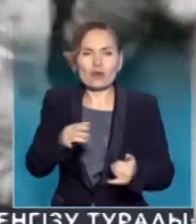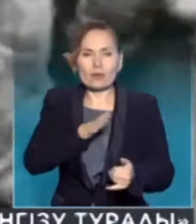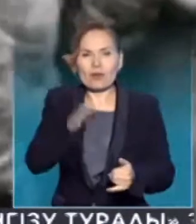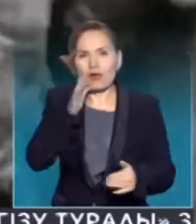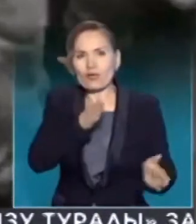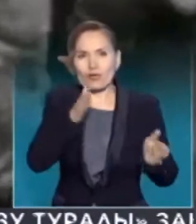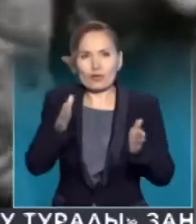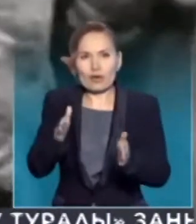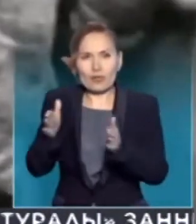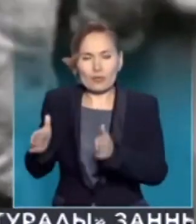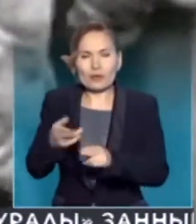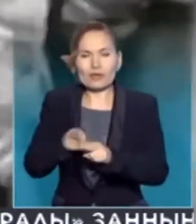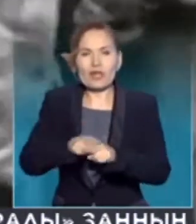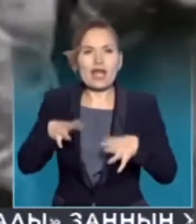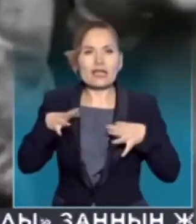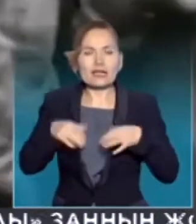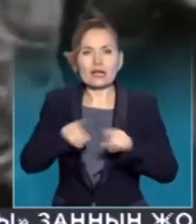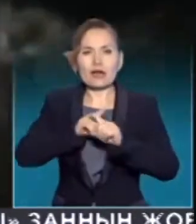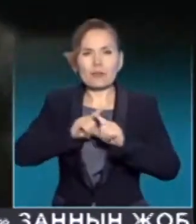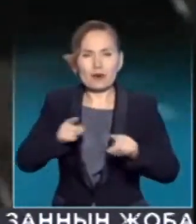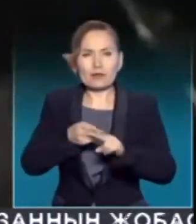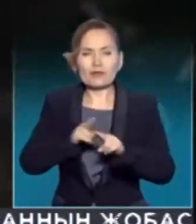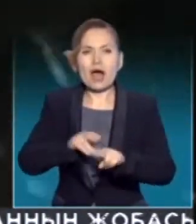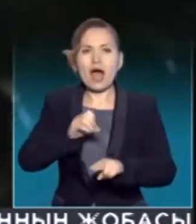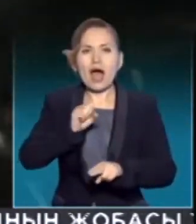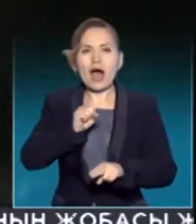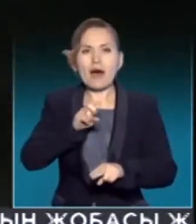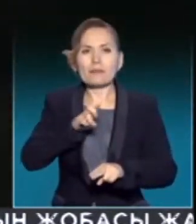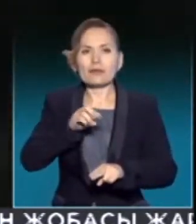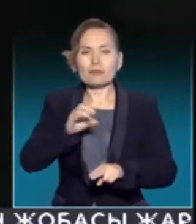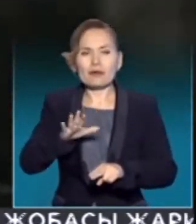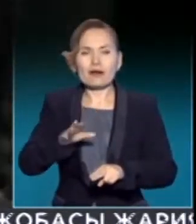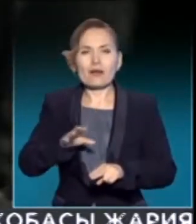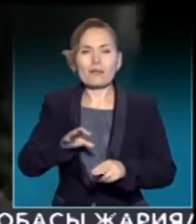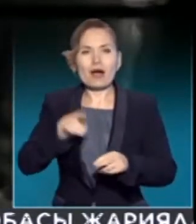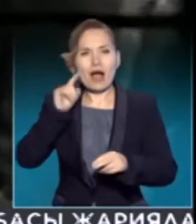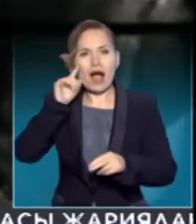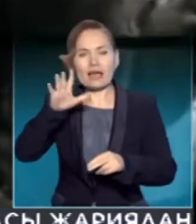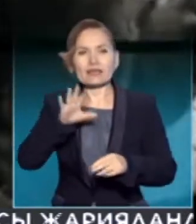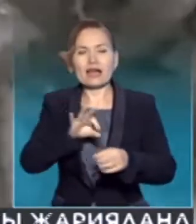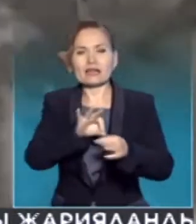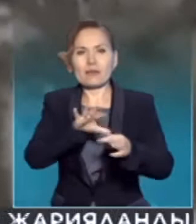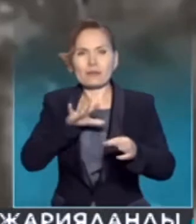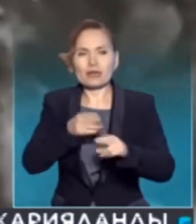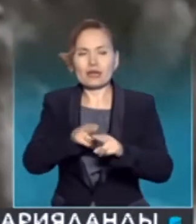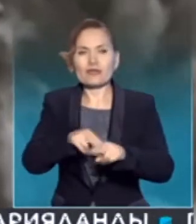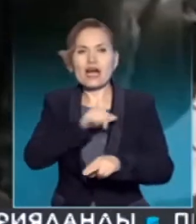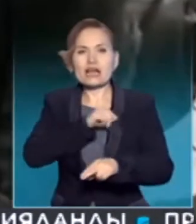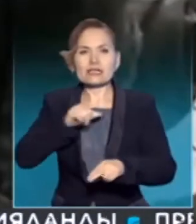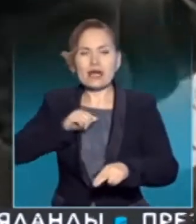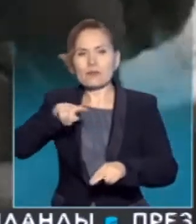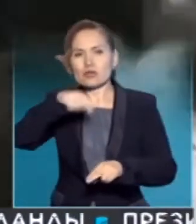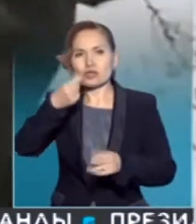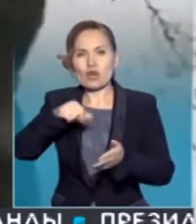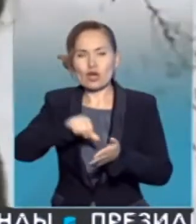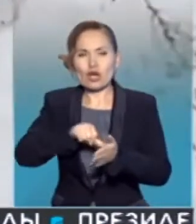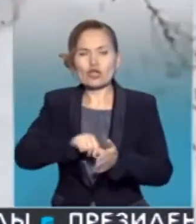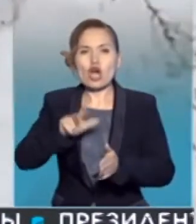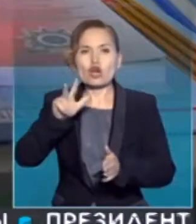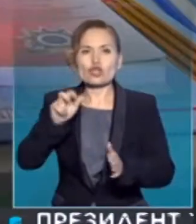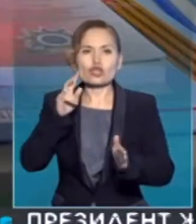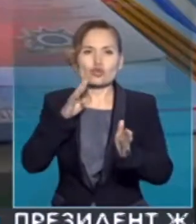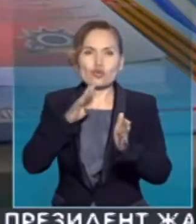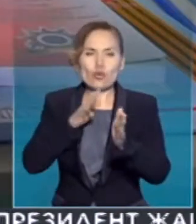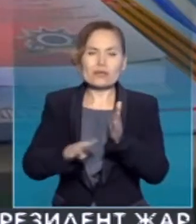келген. Бірақ ерліктері ерекше. Төлеуғали Әбдібеков атақты мерген. Бір өзі майдан даласында 397 жаудың көзін